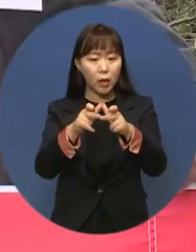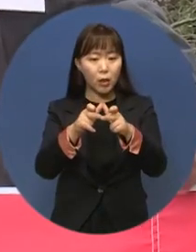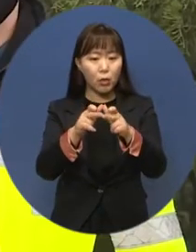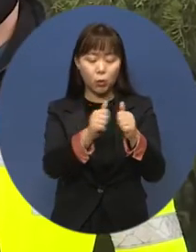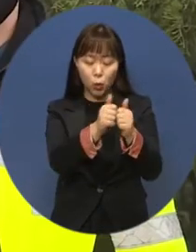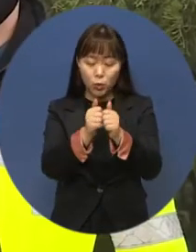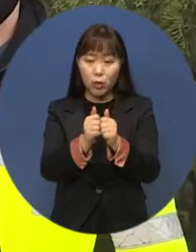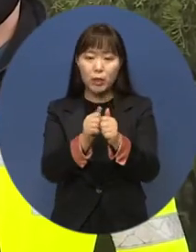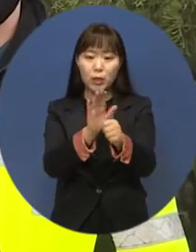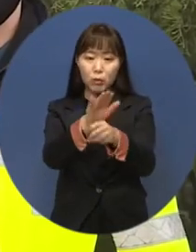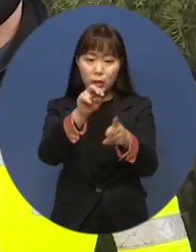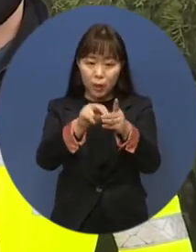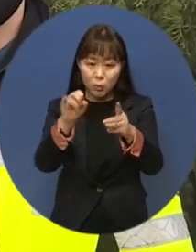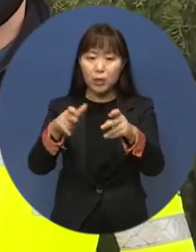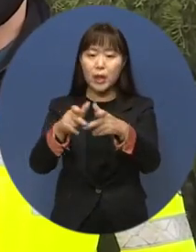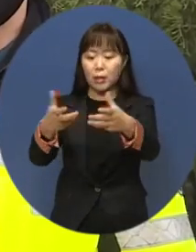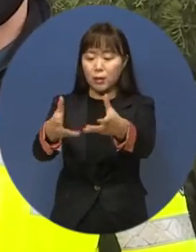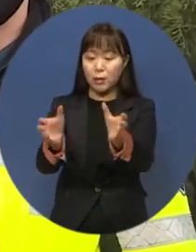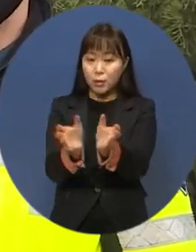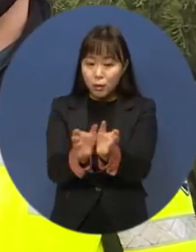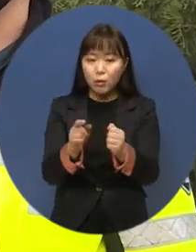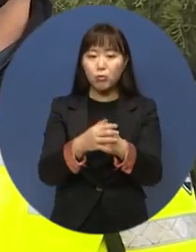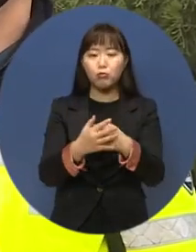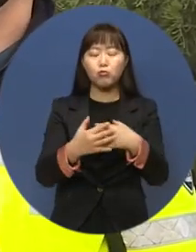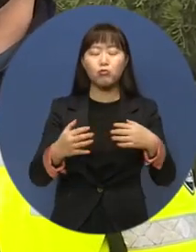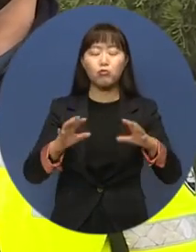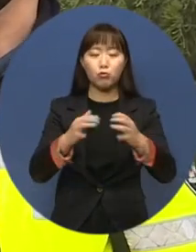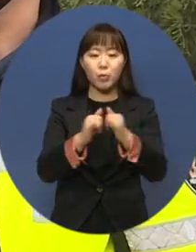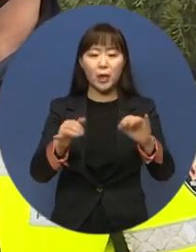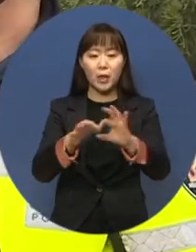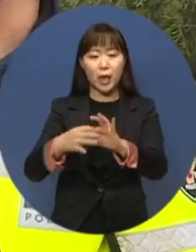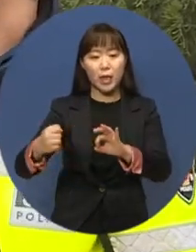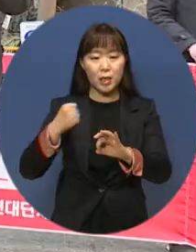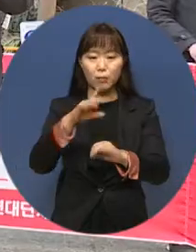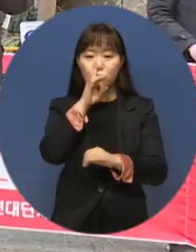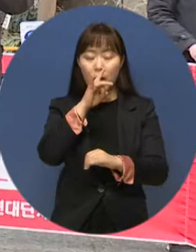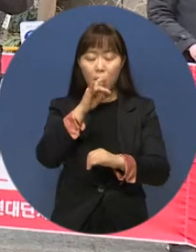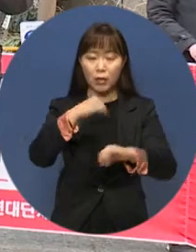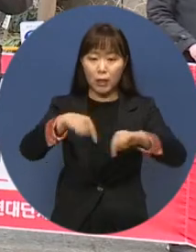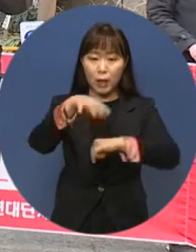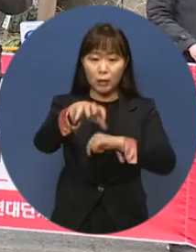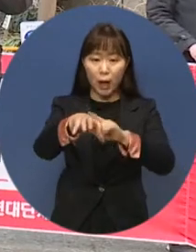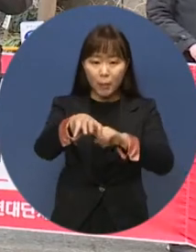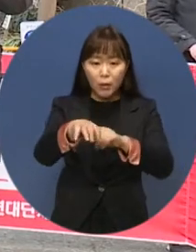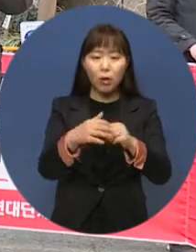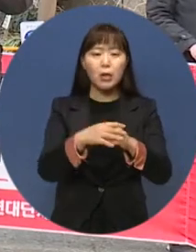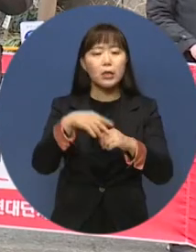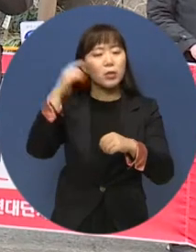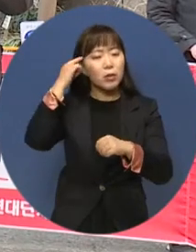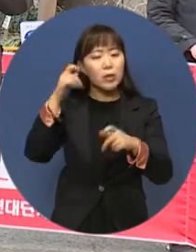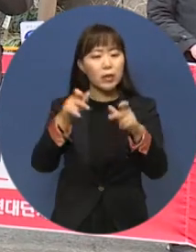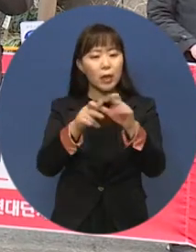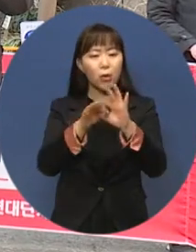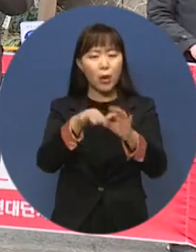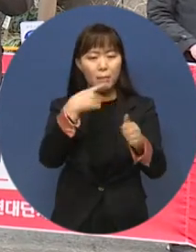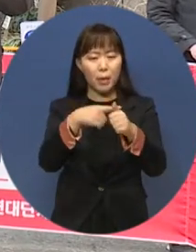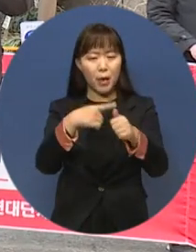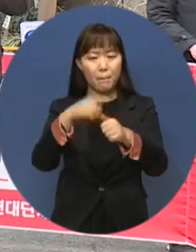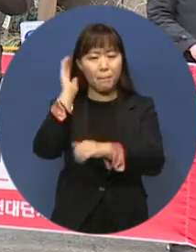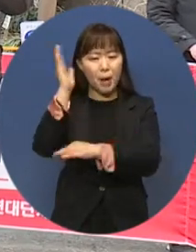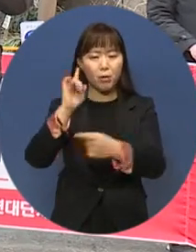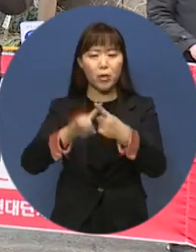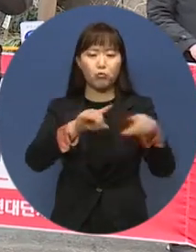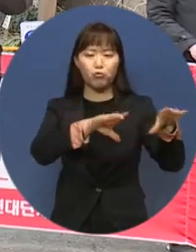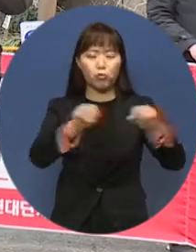송파정신장애동료지원센터 등 장애계 단체들은 국민의힘 중앙당사 앞에서 정신장애인 비하 발언 중지를 촉구하고